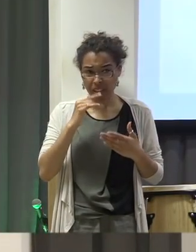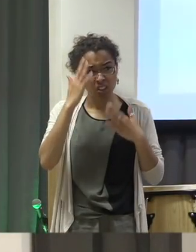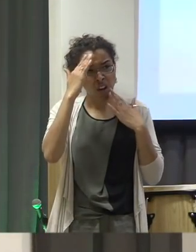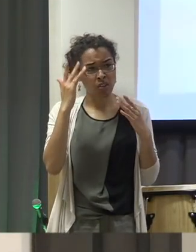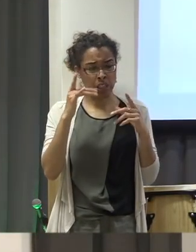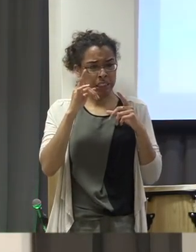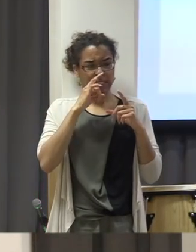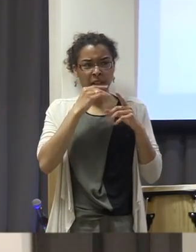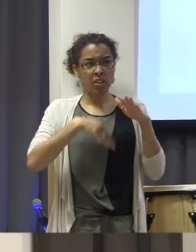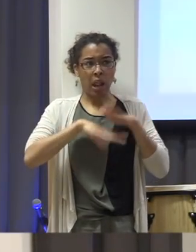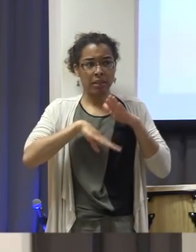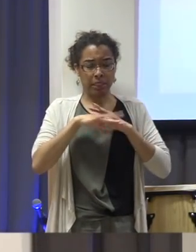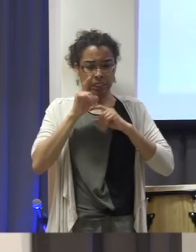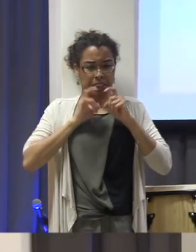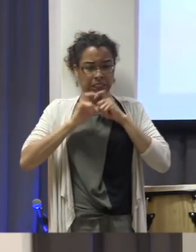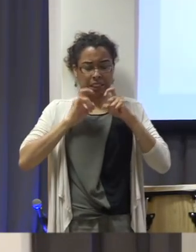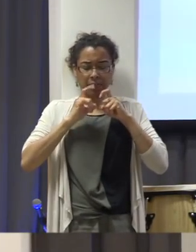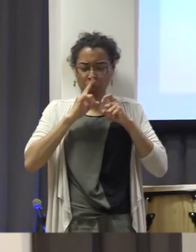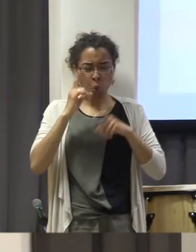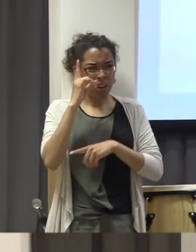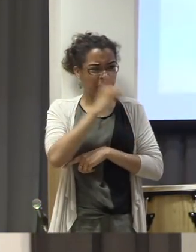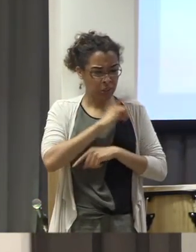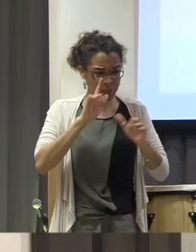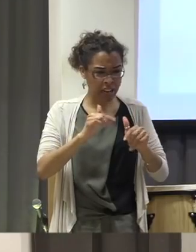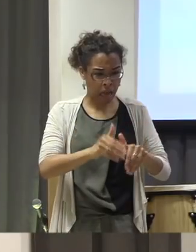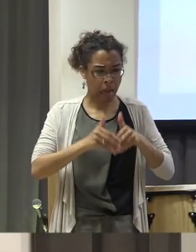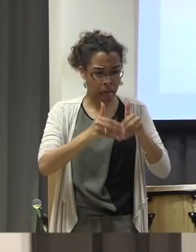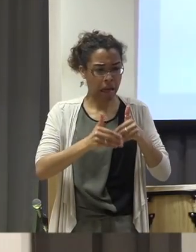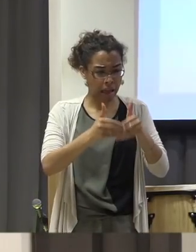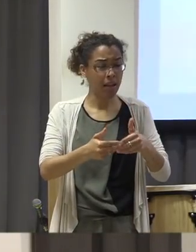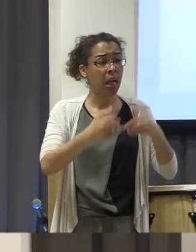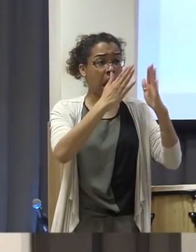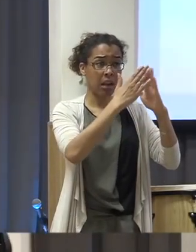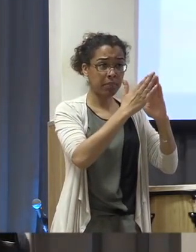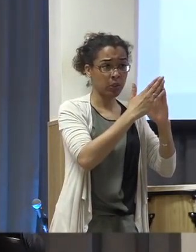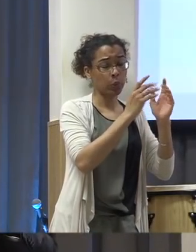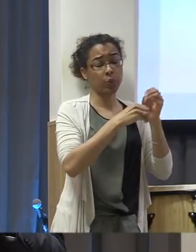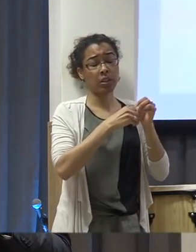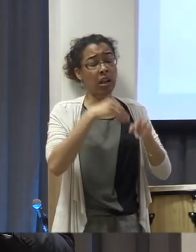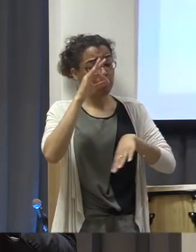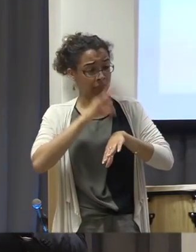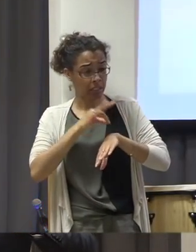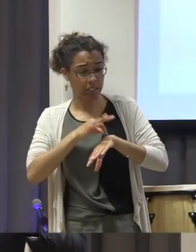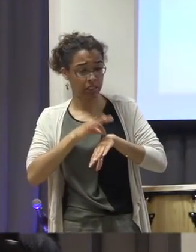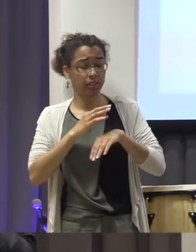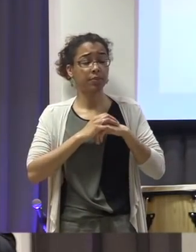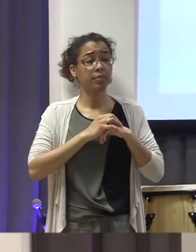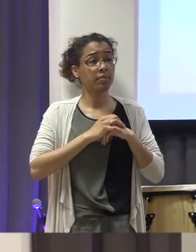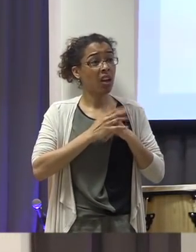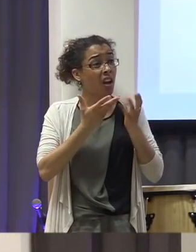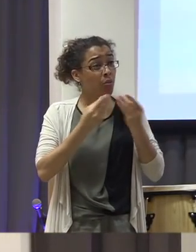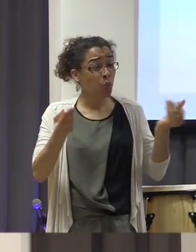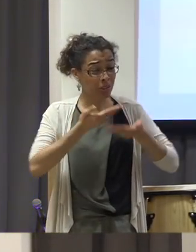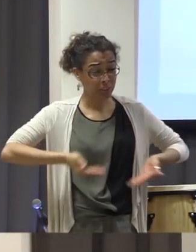rétrograde parce que les difficultés continuent dans le foyer, dans leur maladie, dans beaucoup de